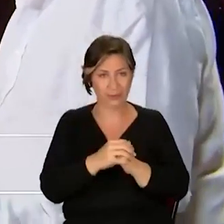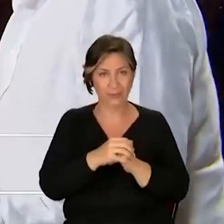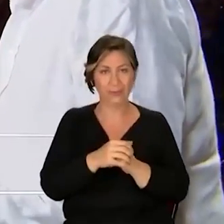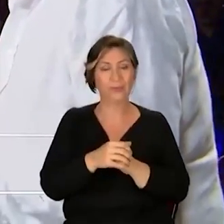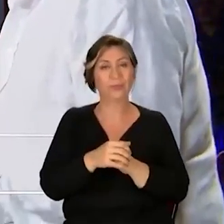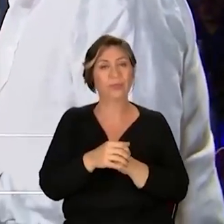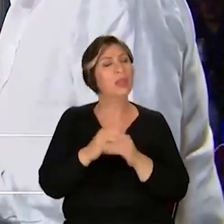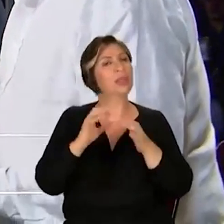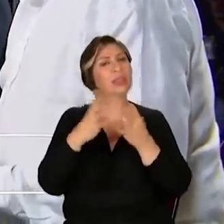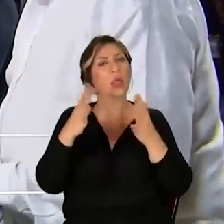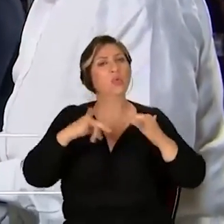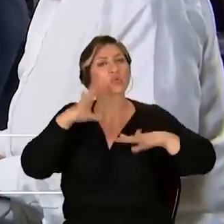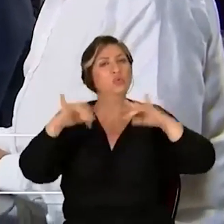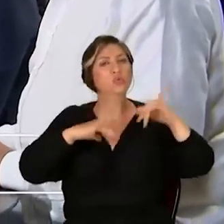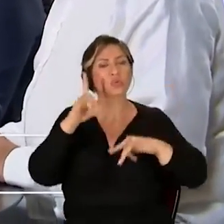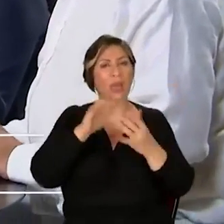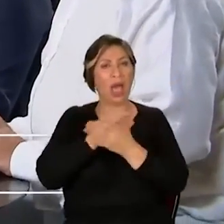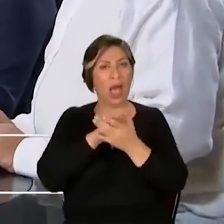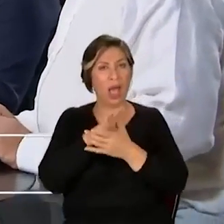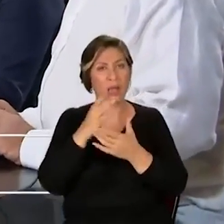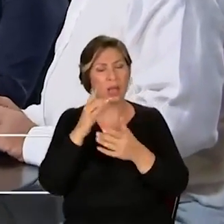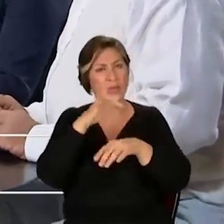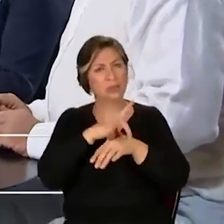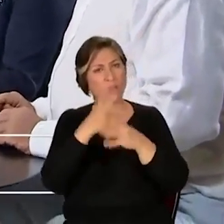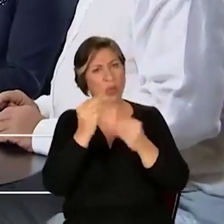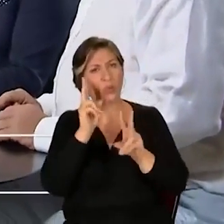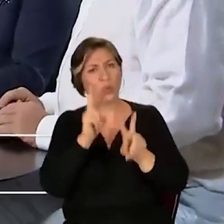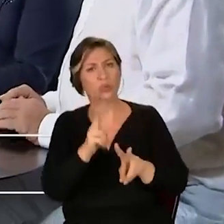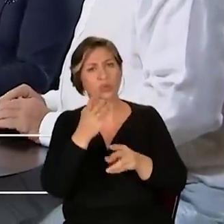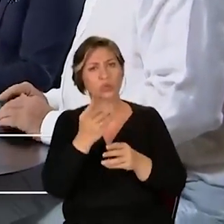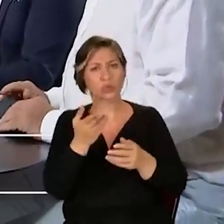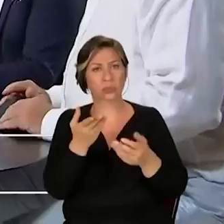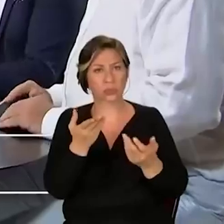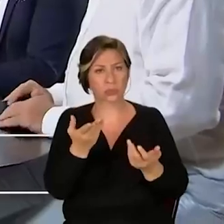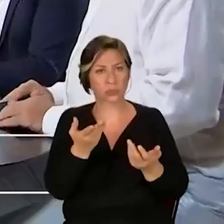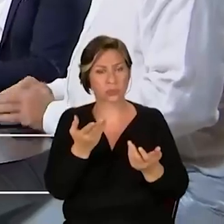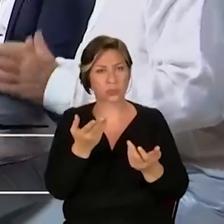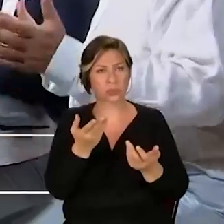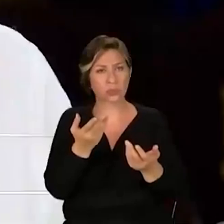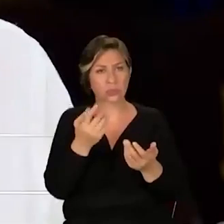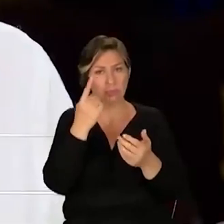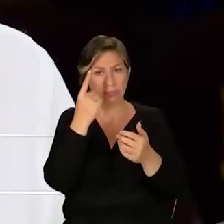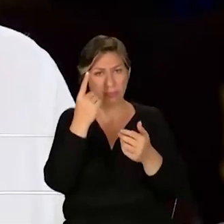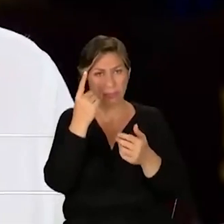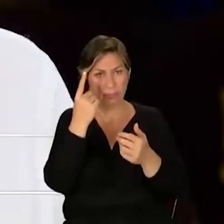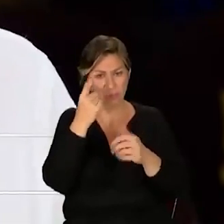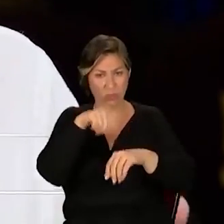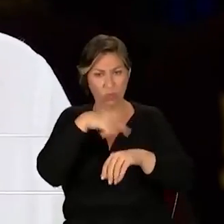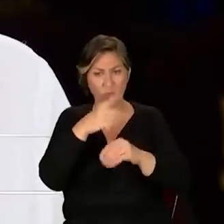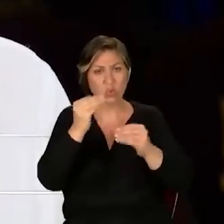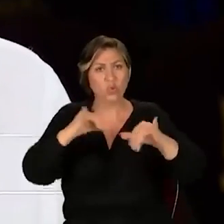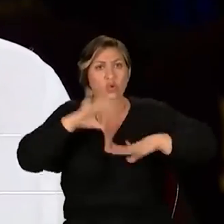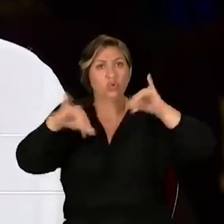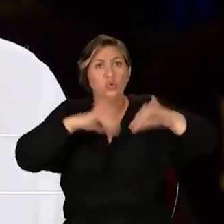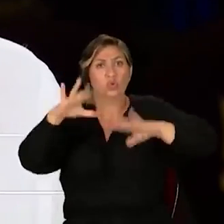niçin huzursuz bacağı bir hastalık olarak tanımlıyorsunuz? Çünkü bir defa belli bir dönemi çok